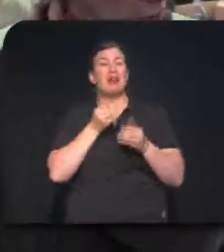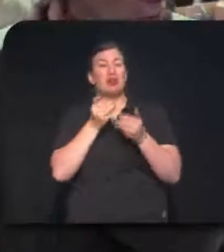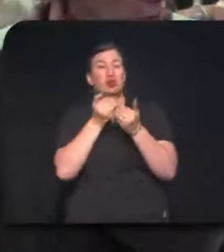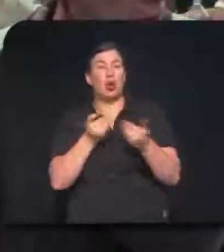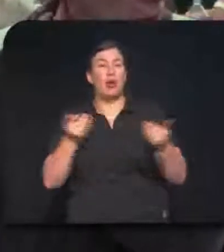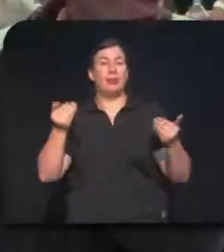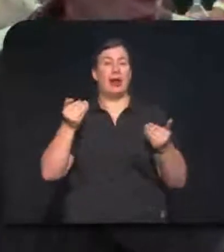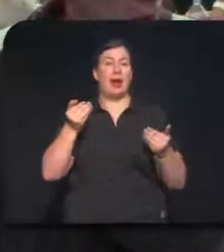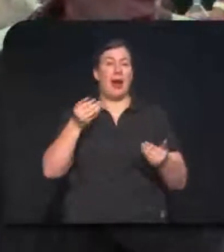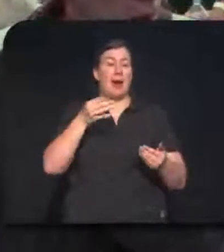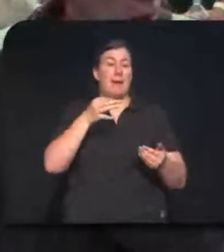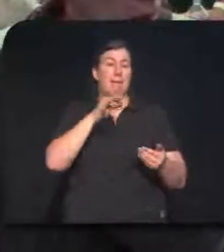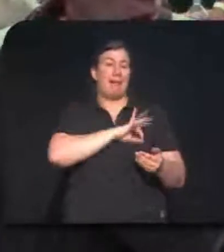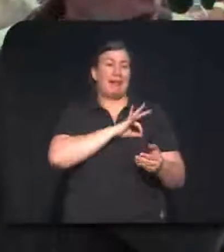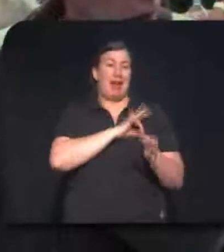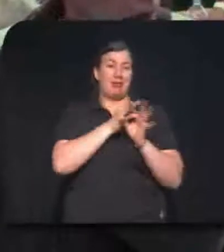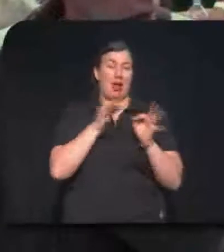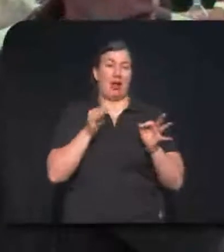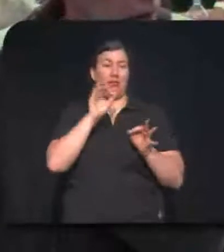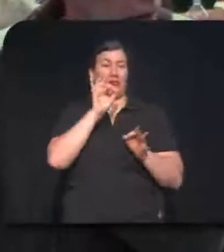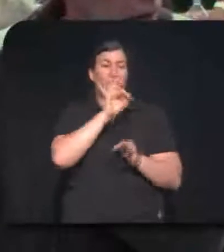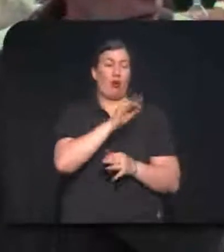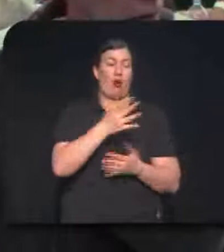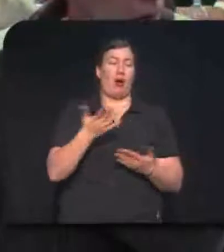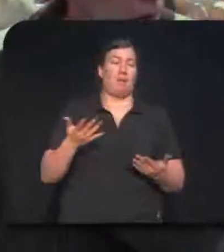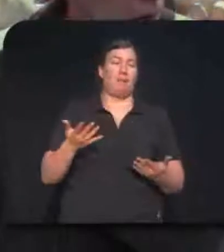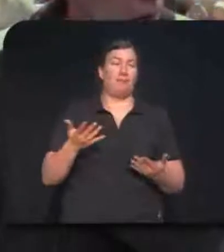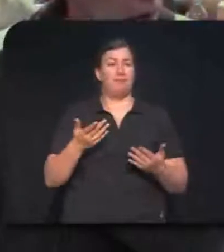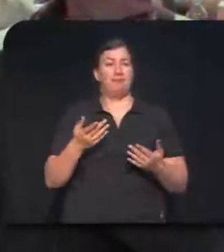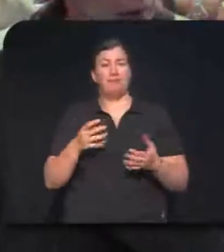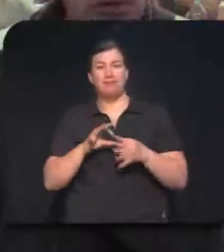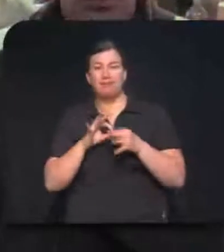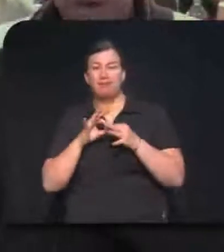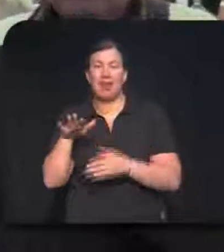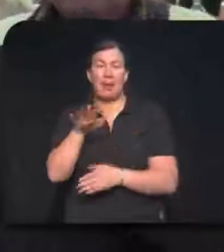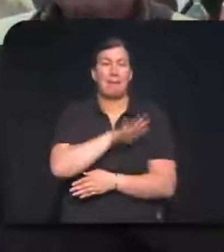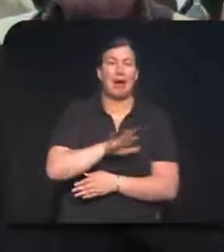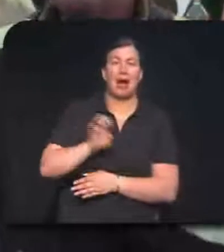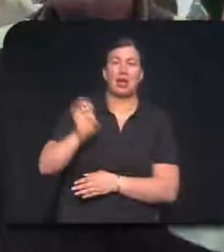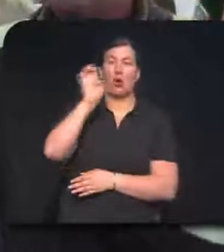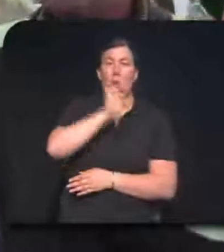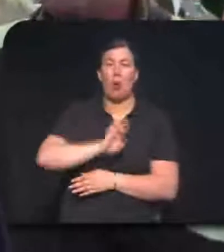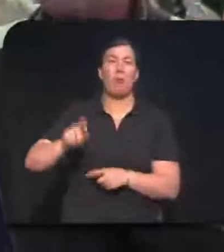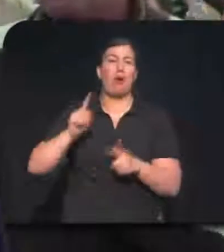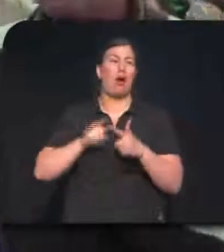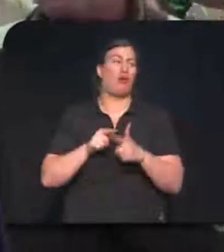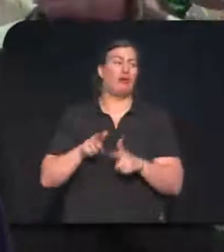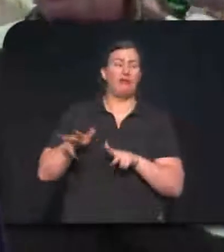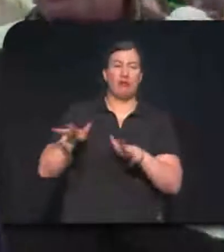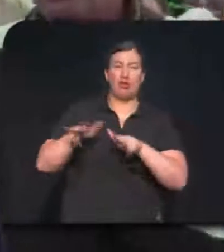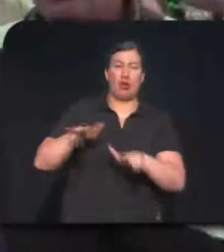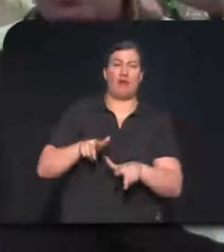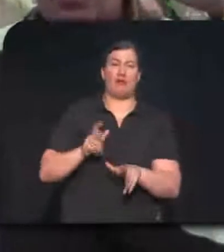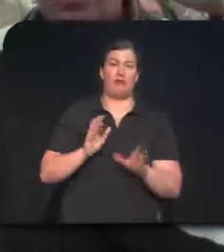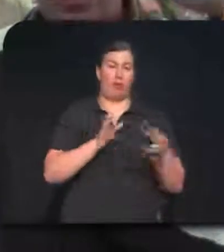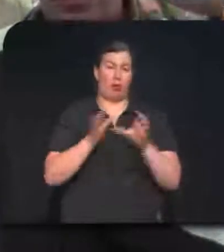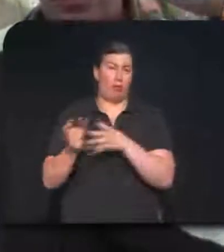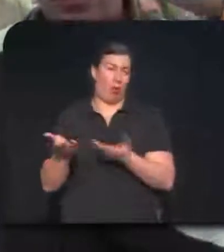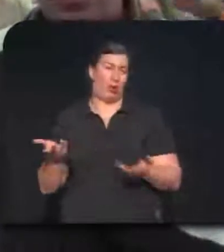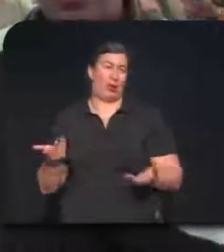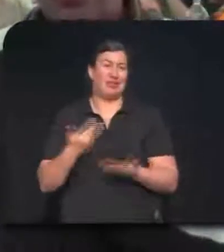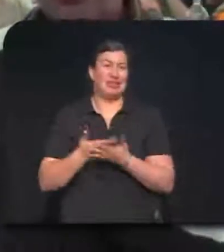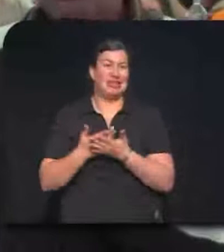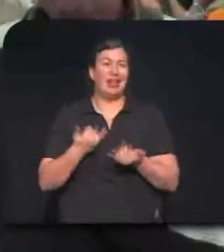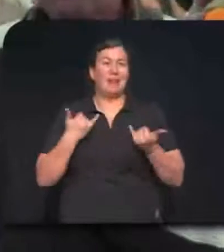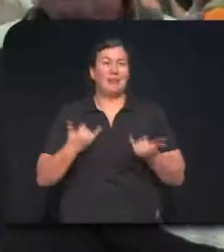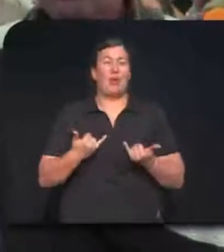Blöcke noch zu machen was eben Wirtschaft und Europa betrifft und da bitte ich euch einfach zu sagen hier lasst